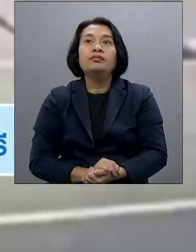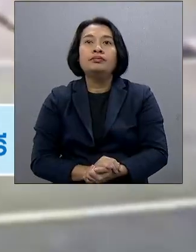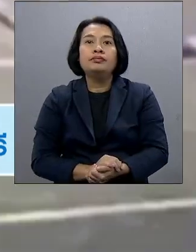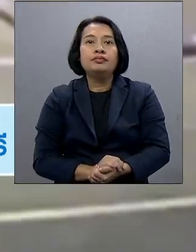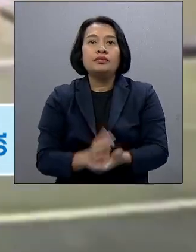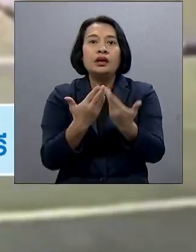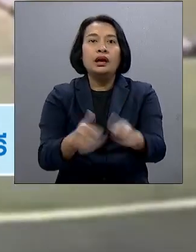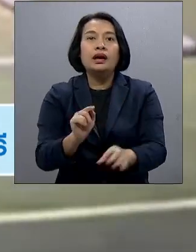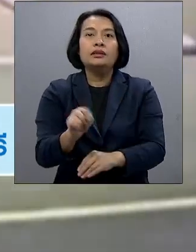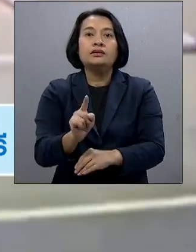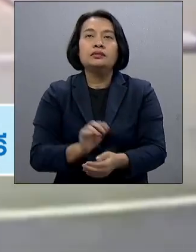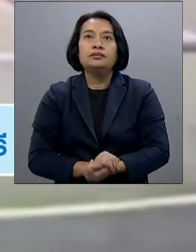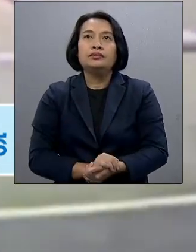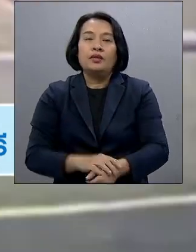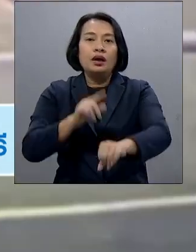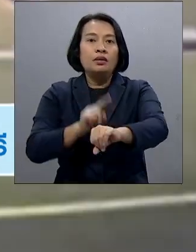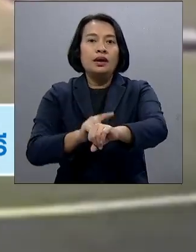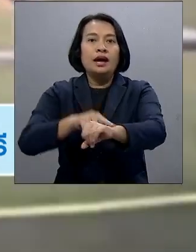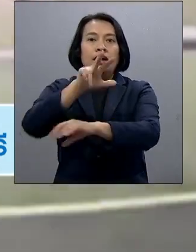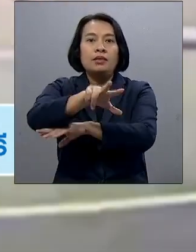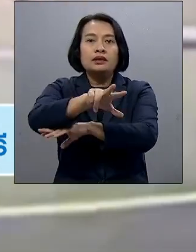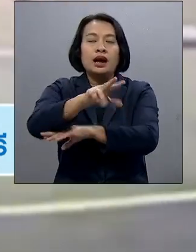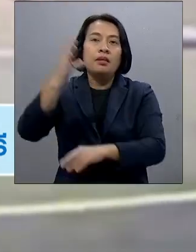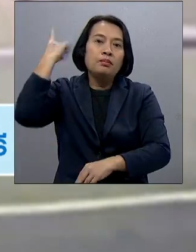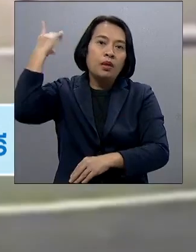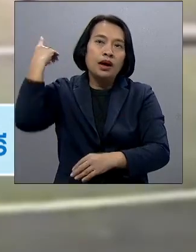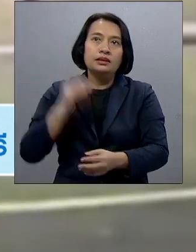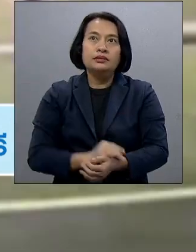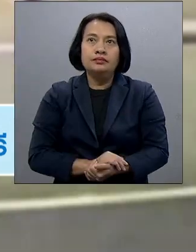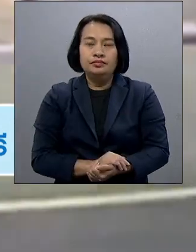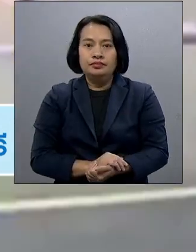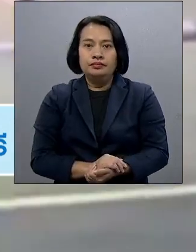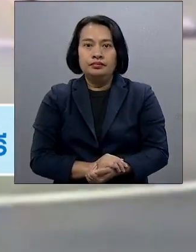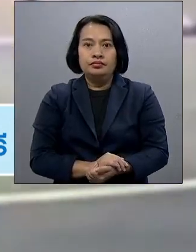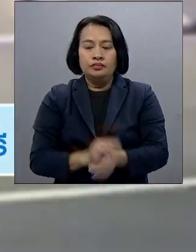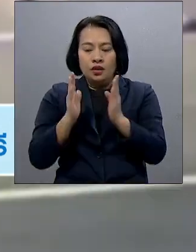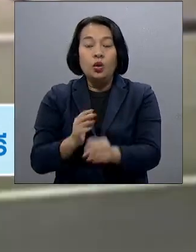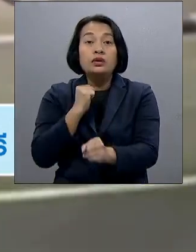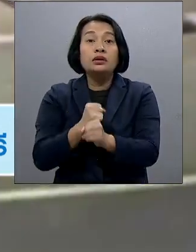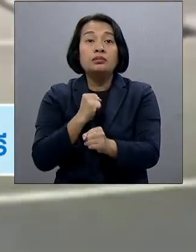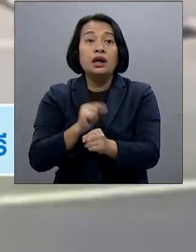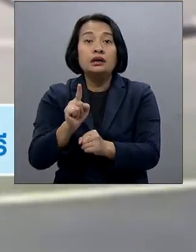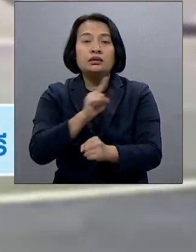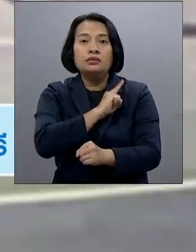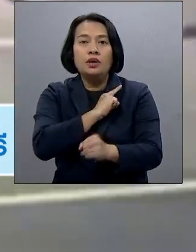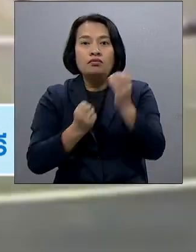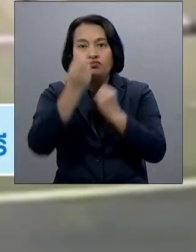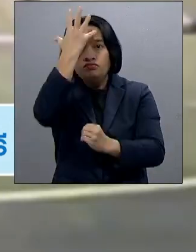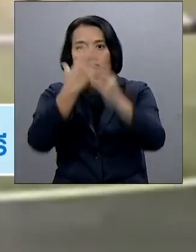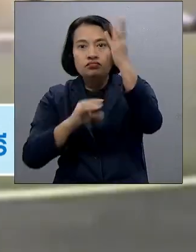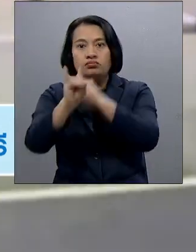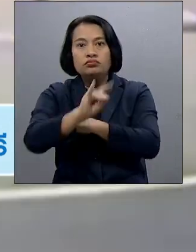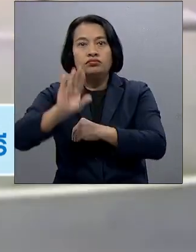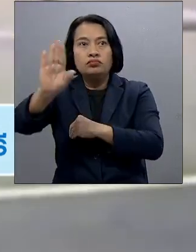มื่อช่วง15นาฬิกาของเมื่อวานนี้นะคะบ่าย3เมื่อวานเนี่ยทางเจ้าหน้าที่เขตรักษาพันธุ์สัตว์ป่าสลักพระเจ้าหน้า